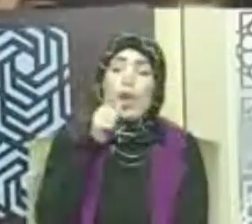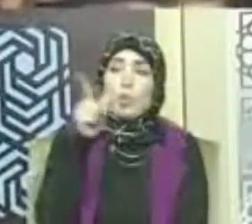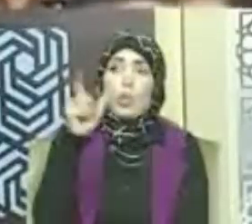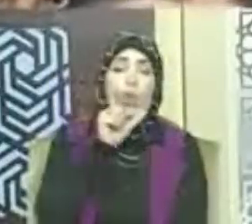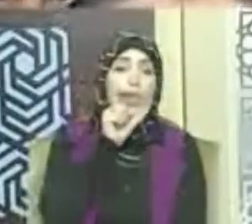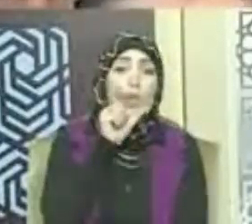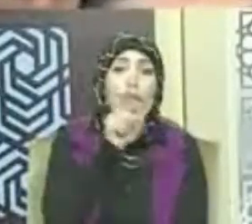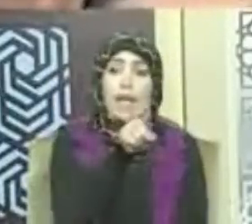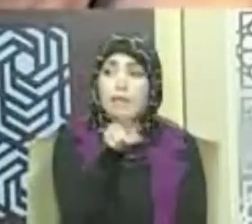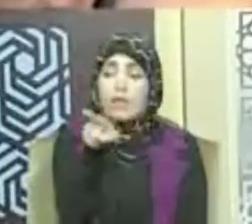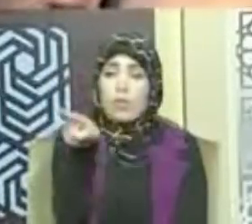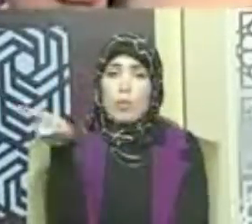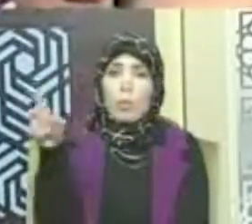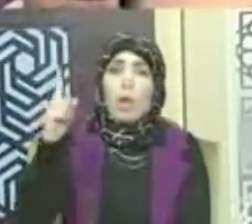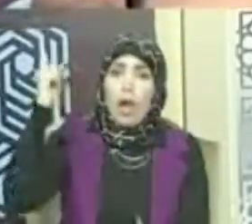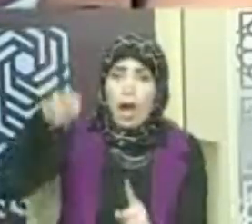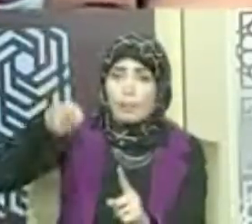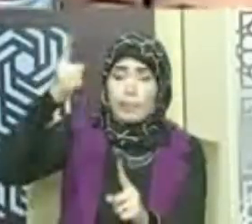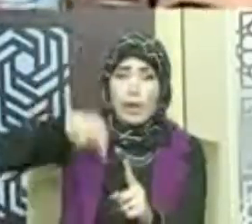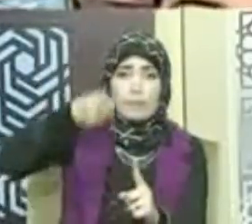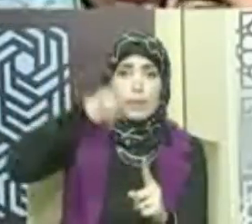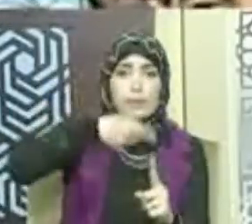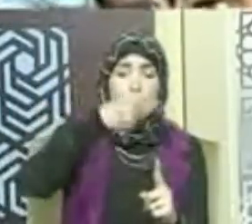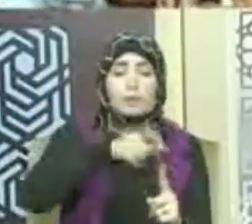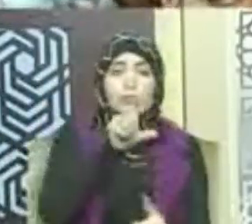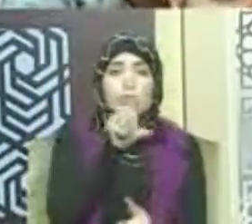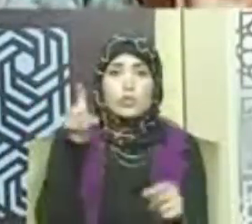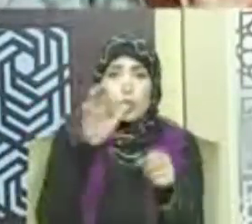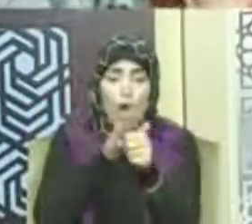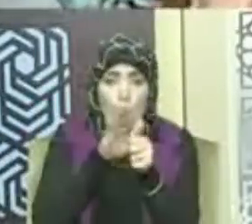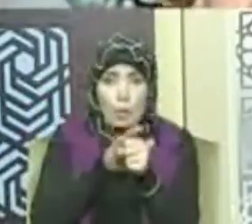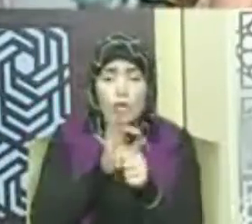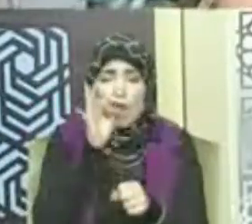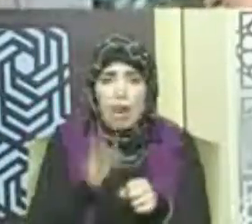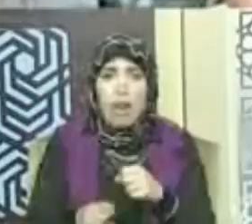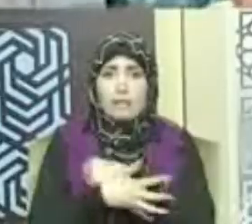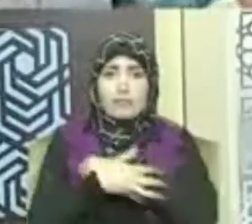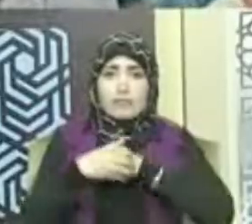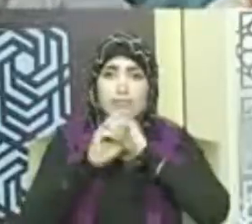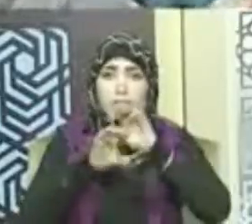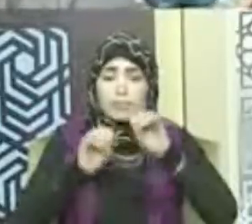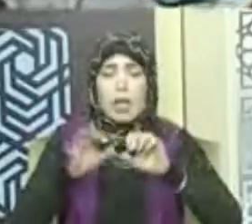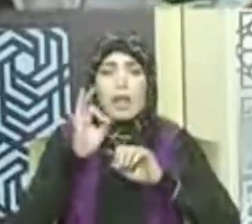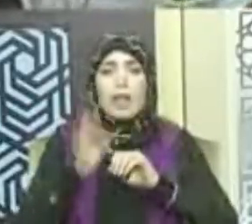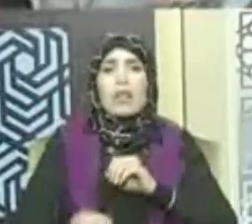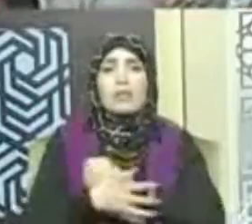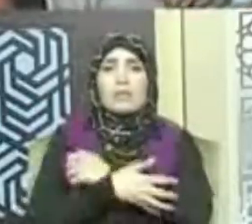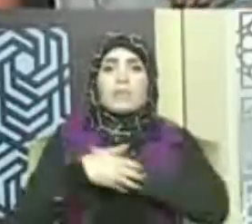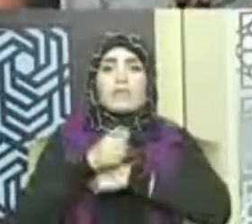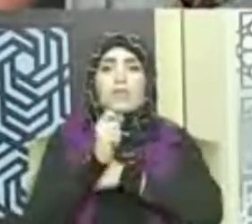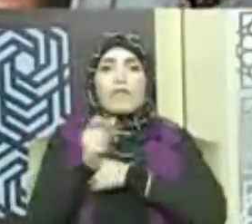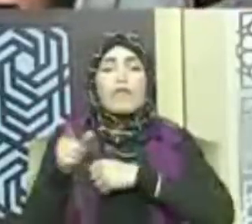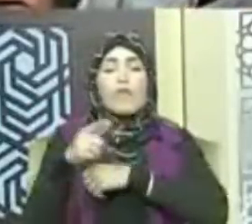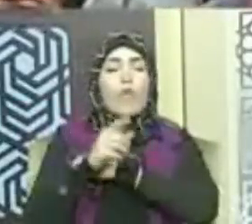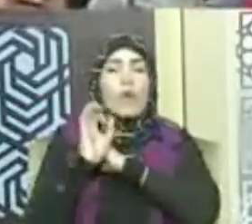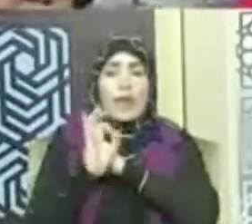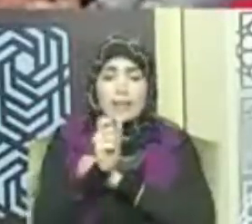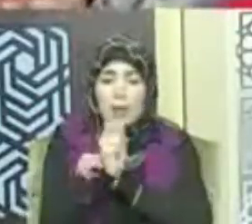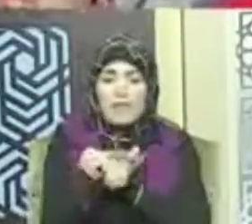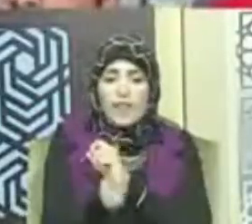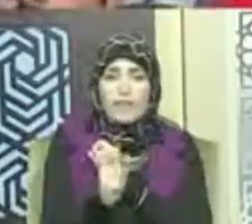يناديكم ويأمركم. ها أنتم هؤلاء تدعون لتنفقوا في سبيل الله،